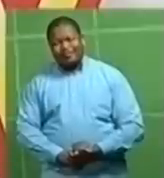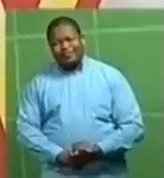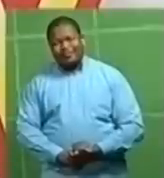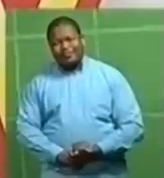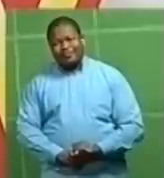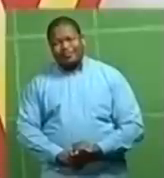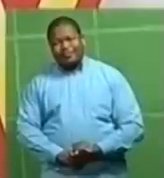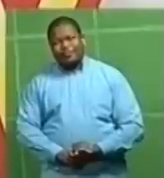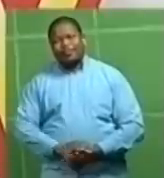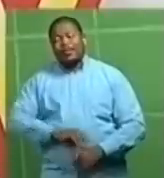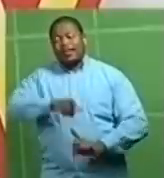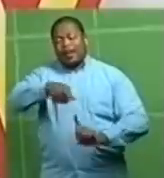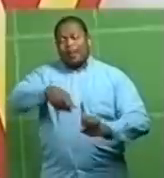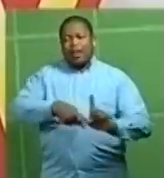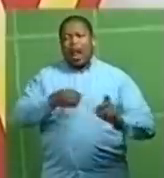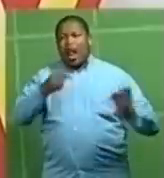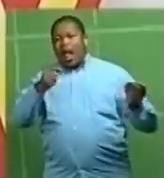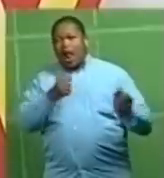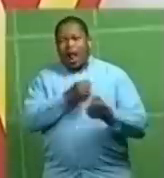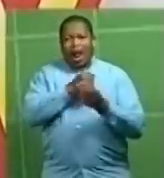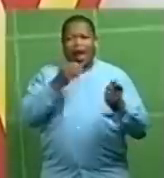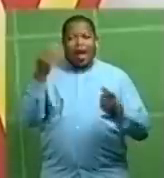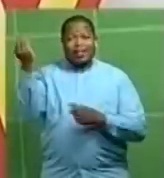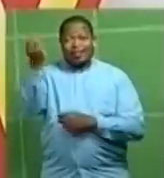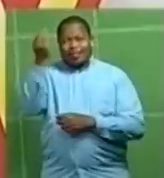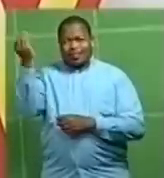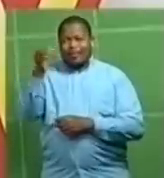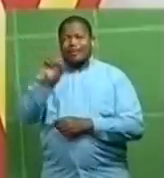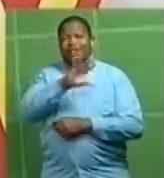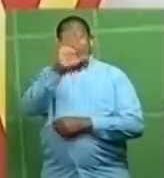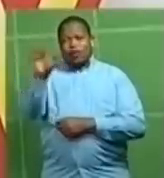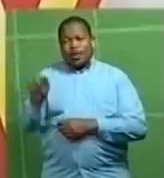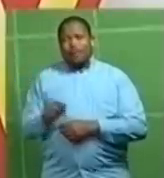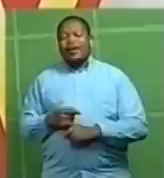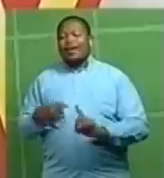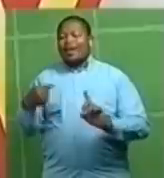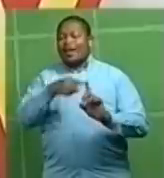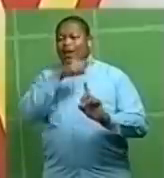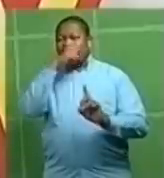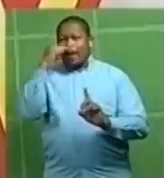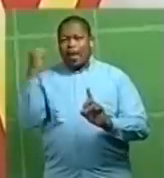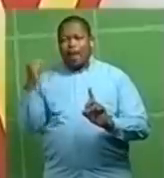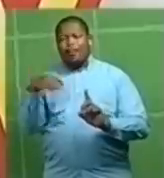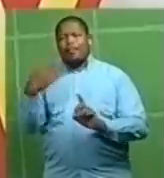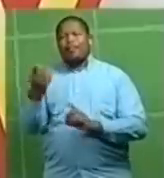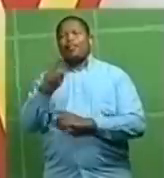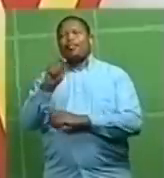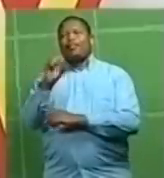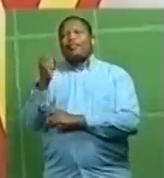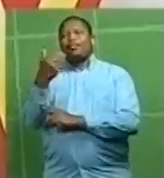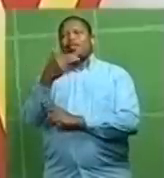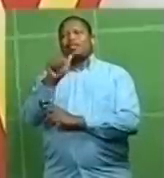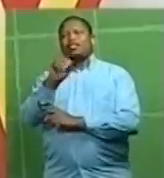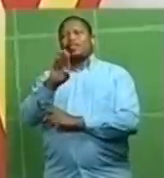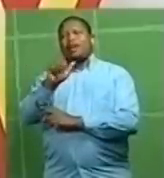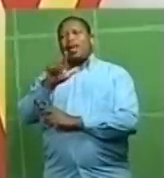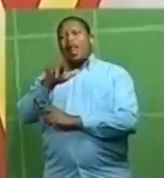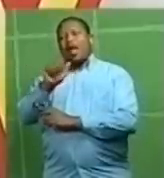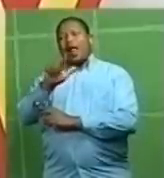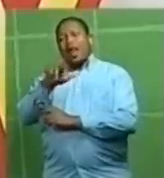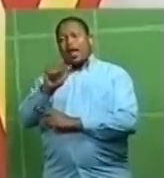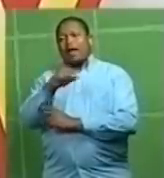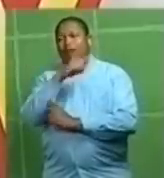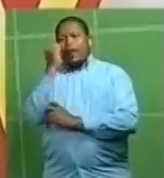umhlabeleli welitfumo welive leningizimu afrika mduduzi shabalala lube kadvume ngele mandoza akasekho